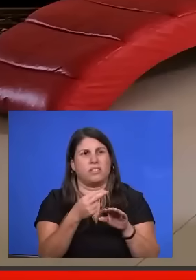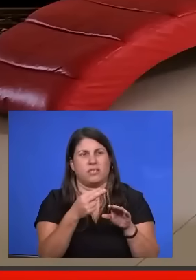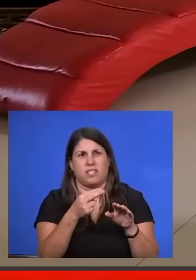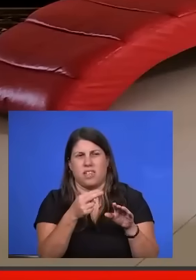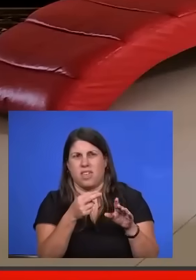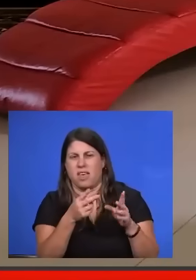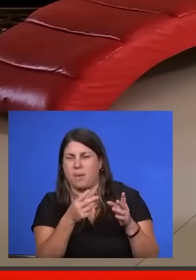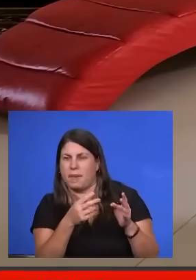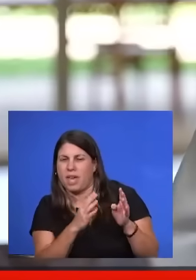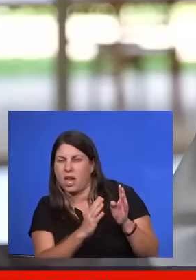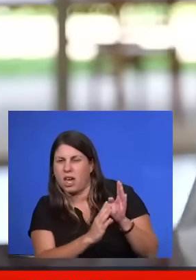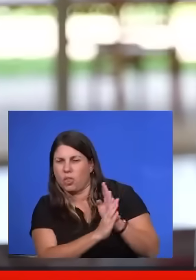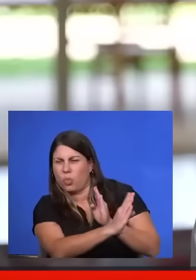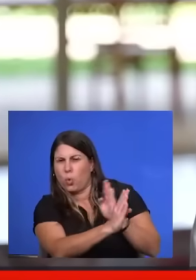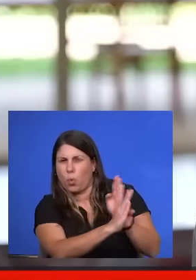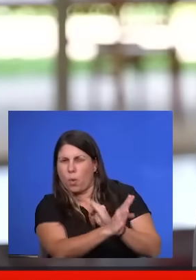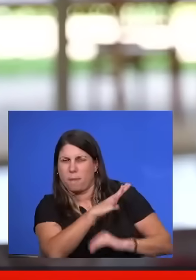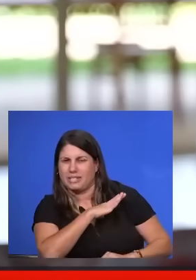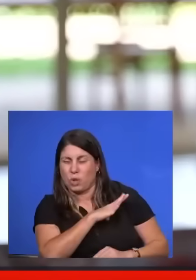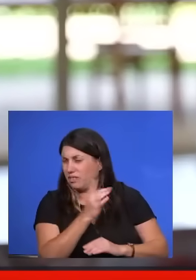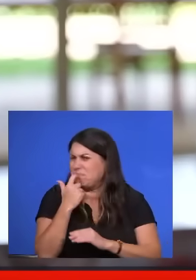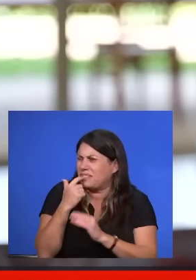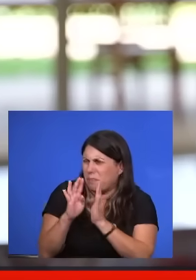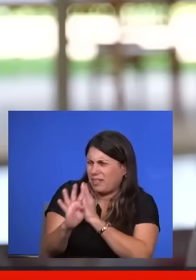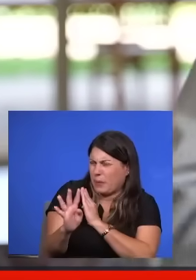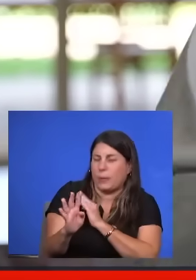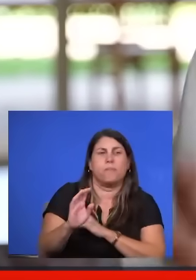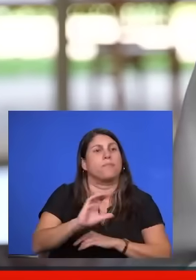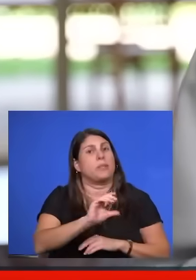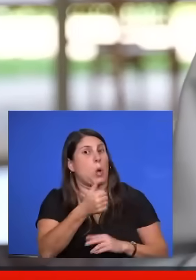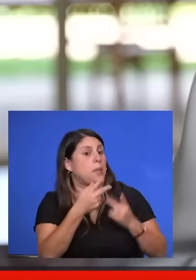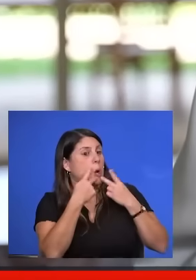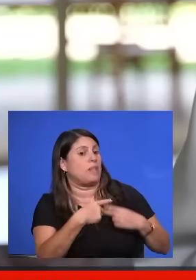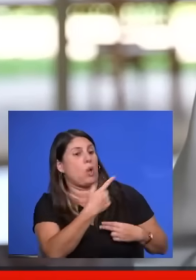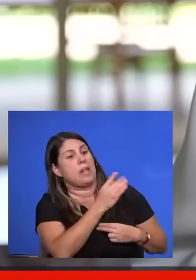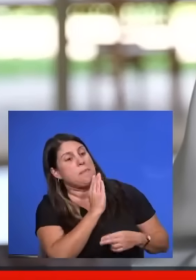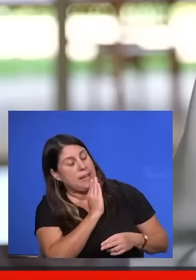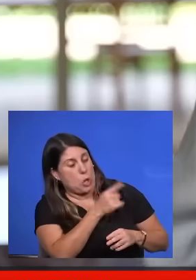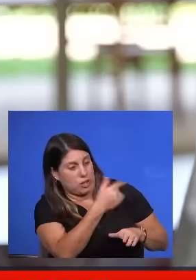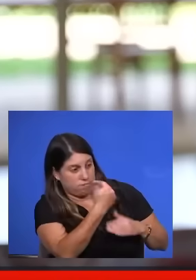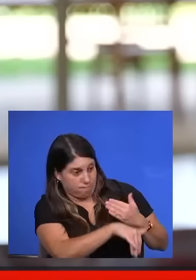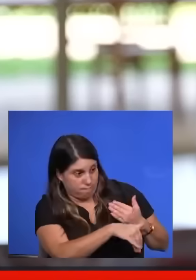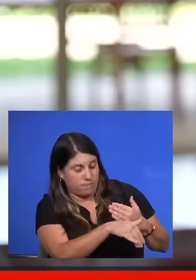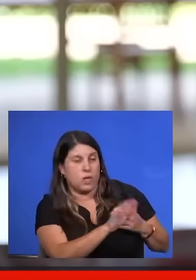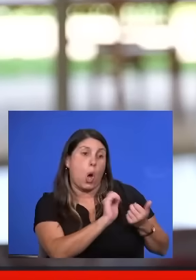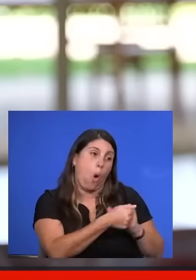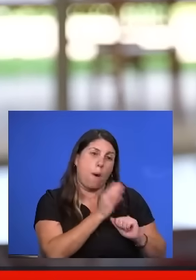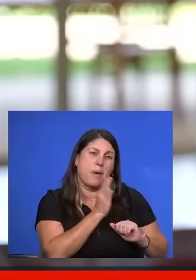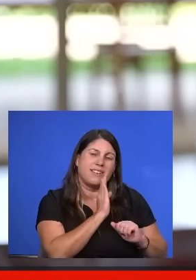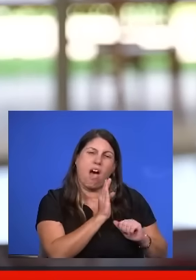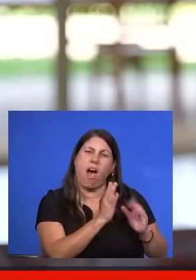מה הכוונה בטור? זאת אומרת שקודם כל נפתור אחת מהבעיות, או את בעיית הנדרים, או את